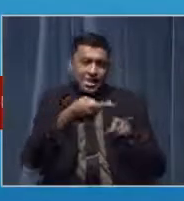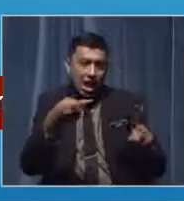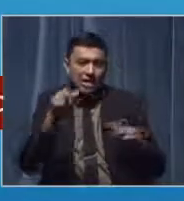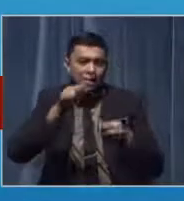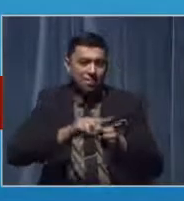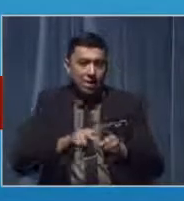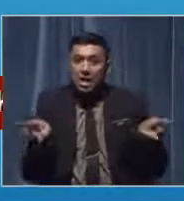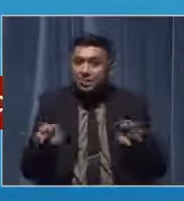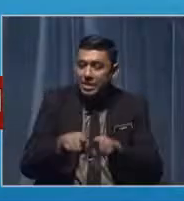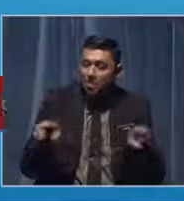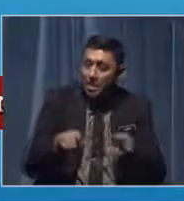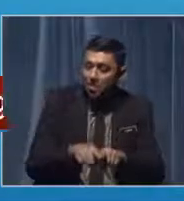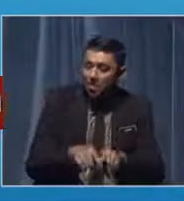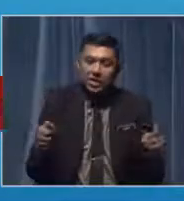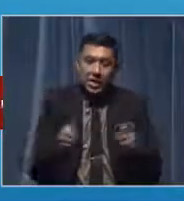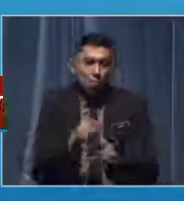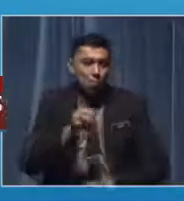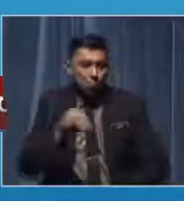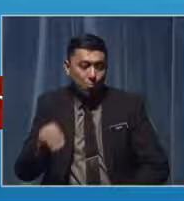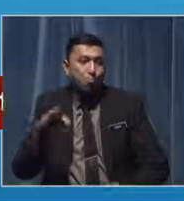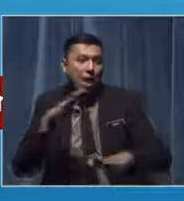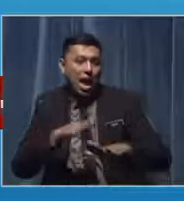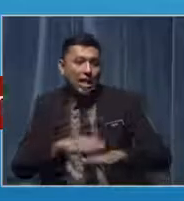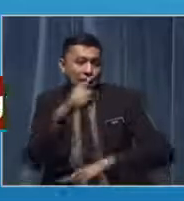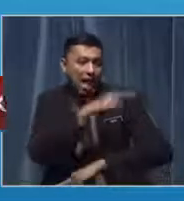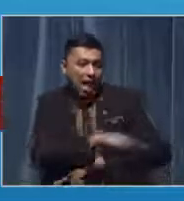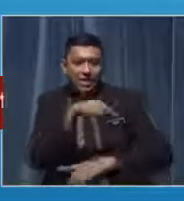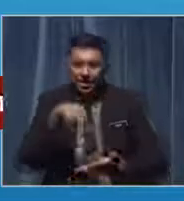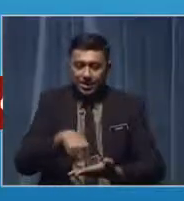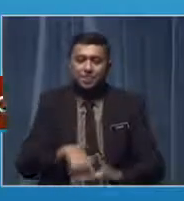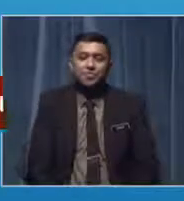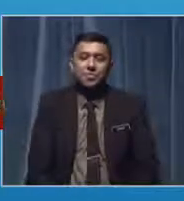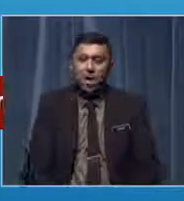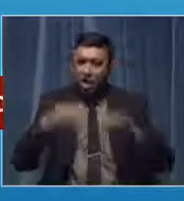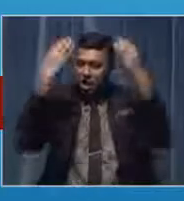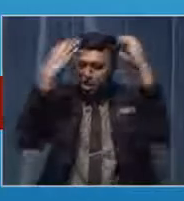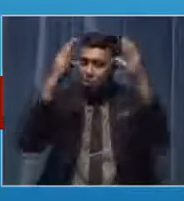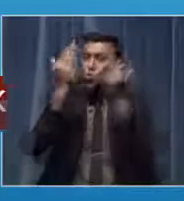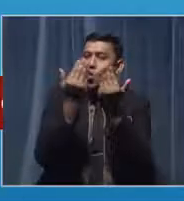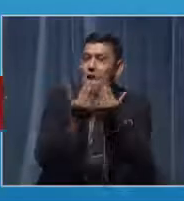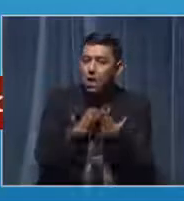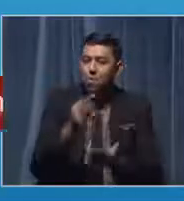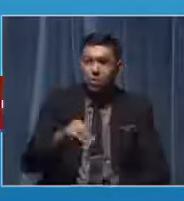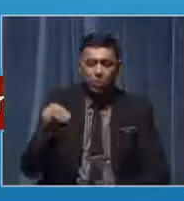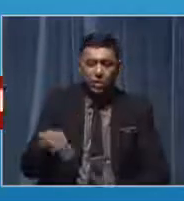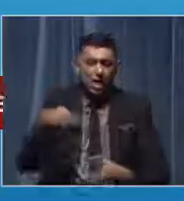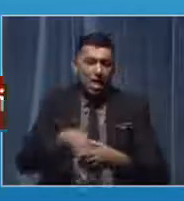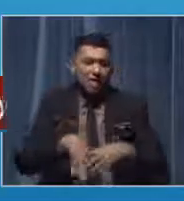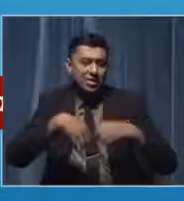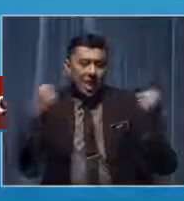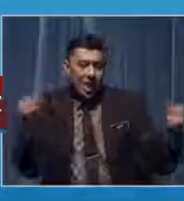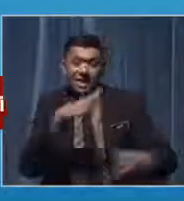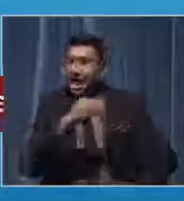Kelang bersama-sama dengan murid-murid pada hari ini. Cikgu doakan murid-murid dalam keadaan sihat